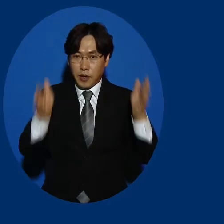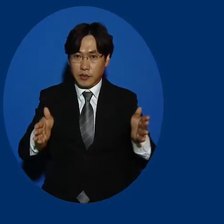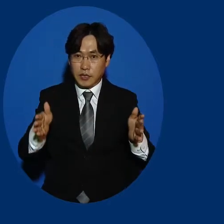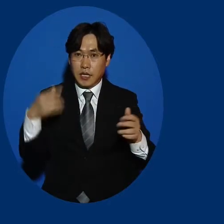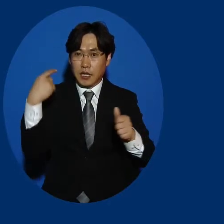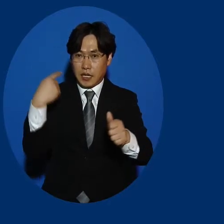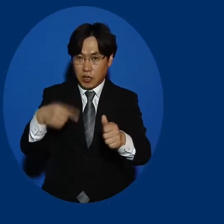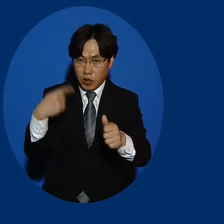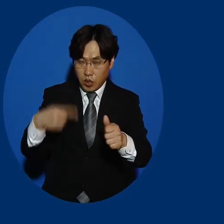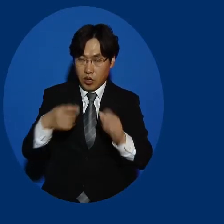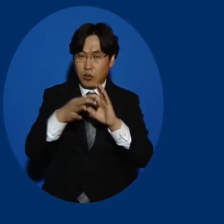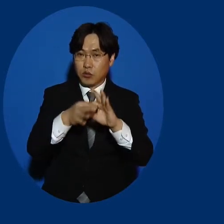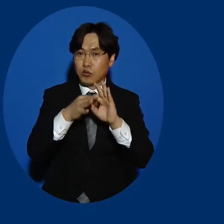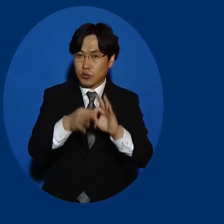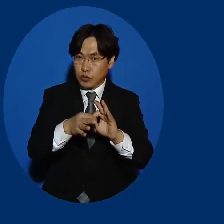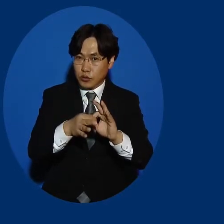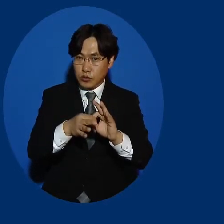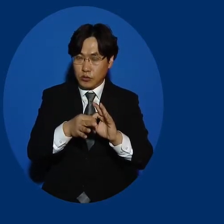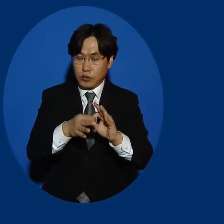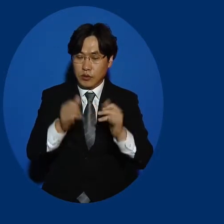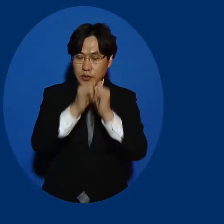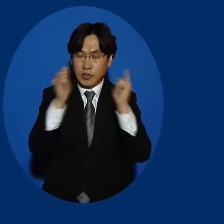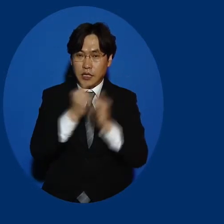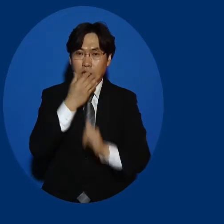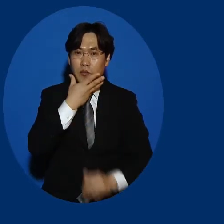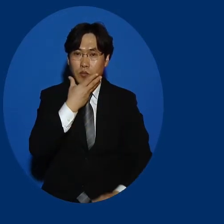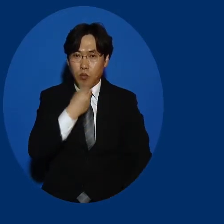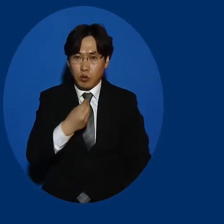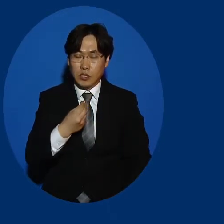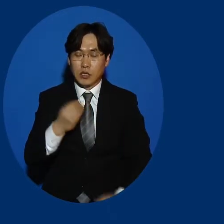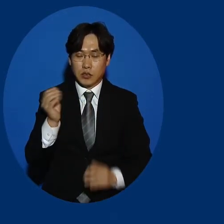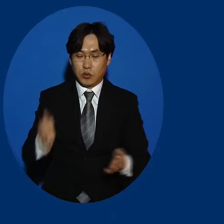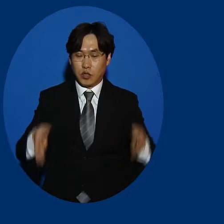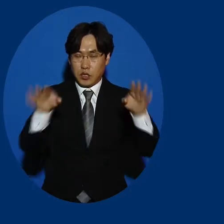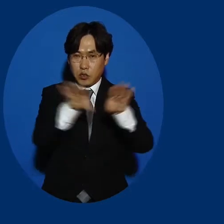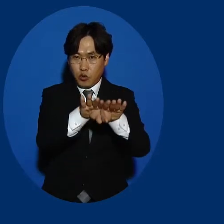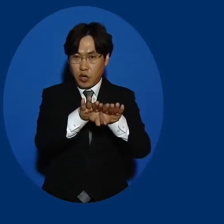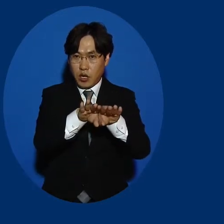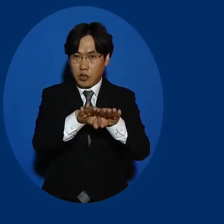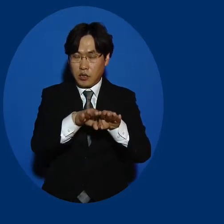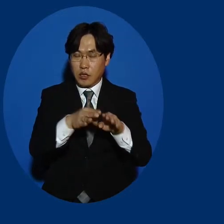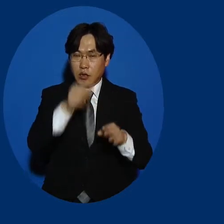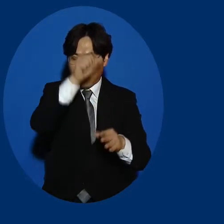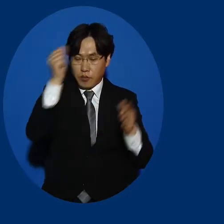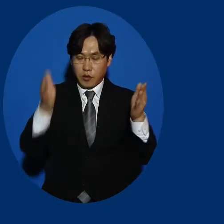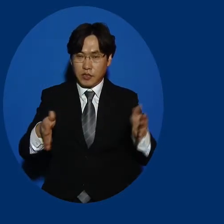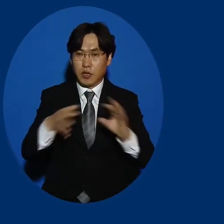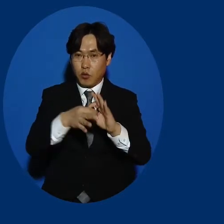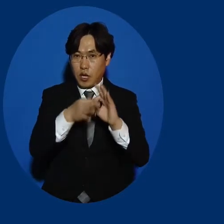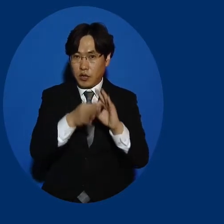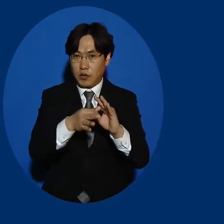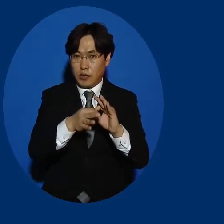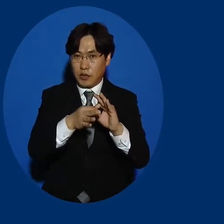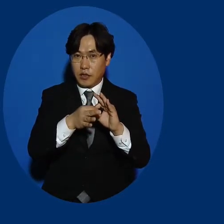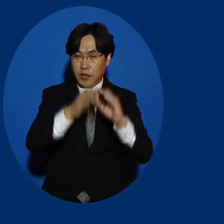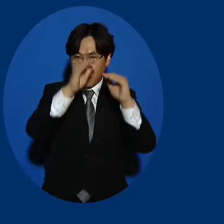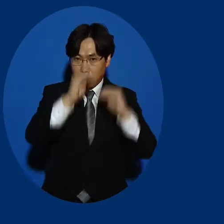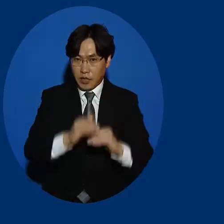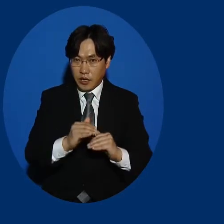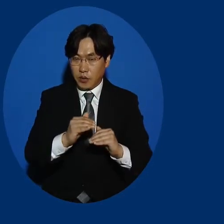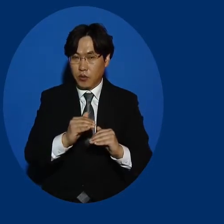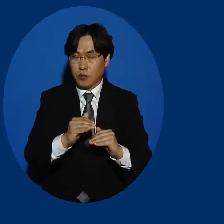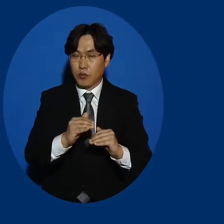중심으로 해서 어떤 뭐 사회복지사 아니면 기관 그런 평생교육 기관만이 이제 참여를 하는 게